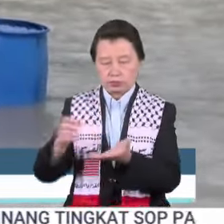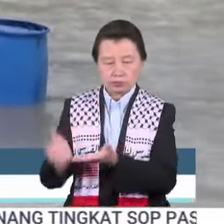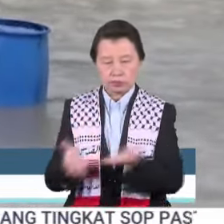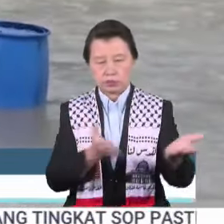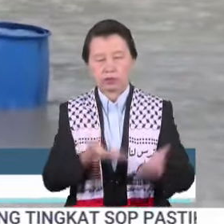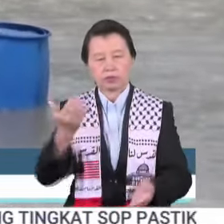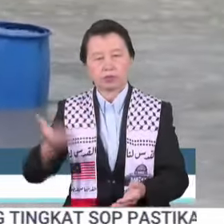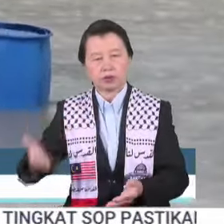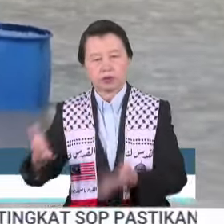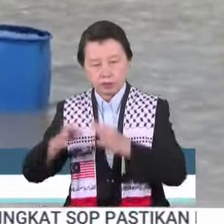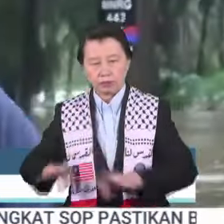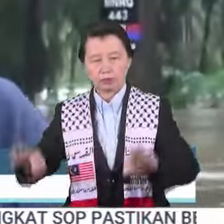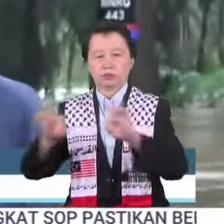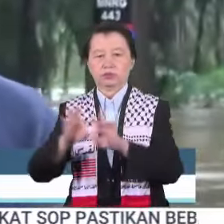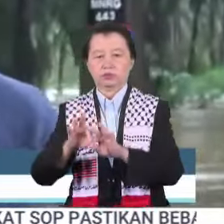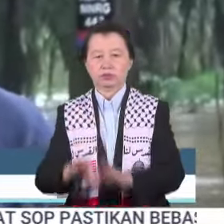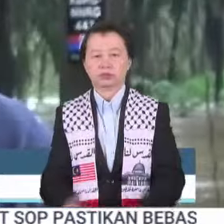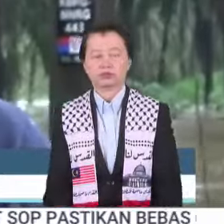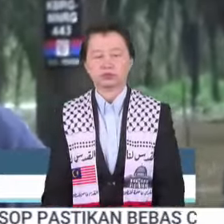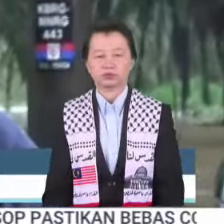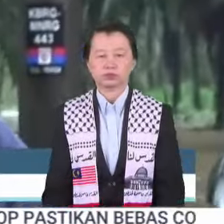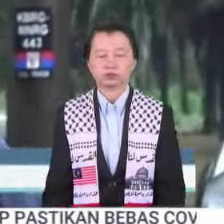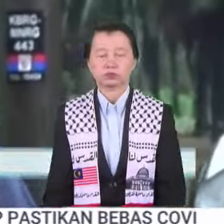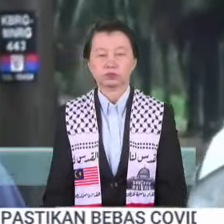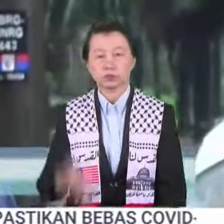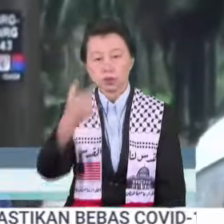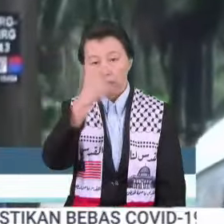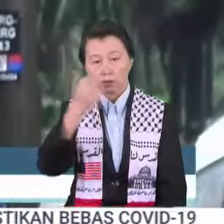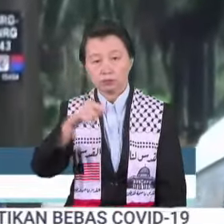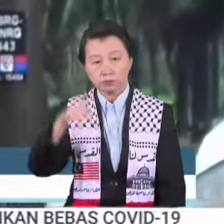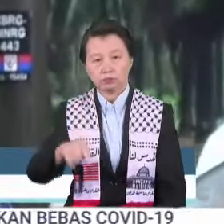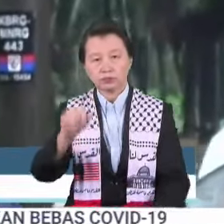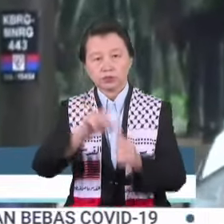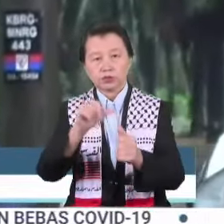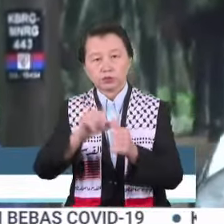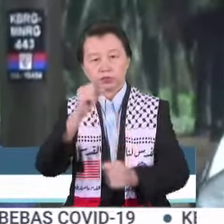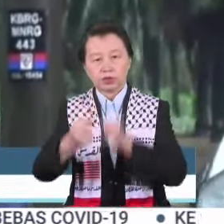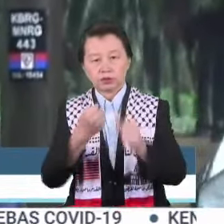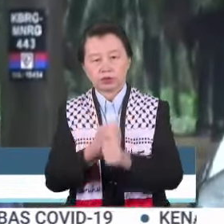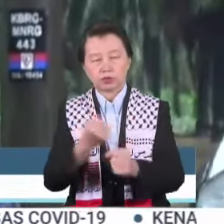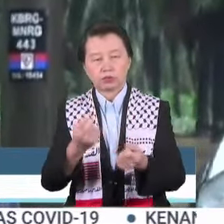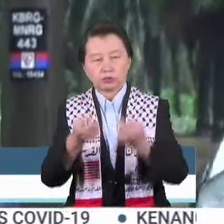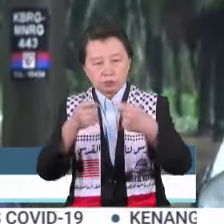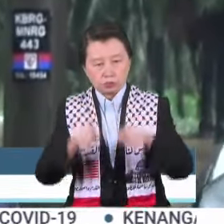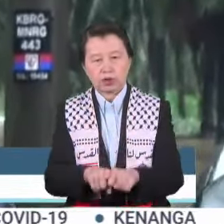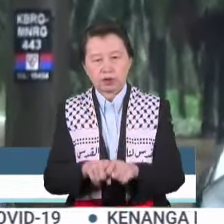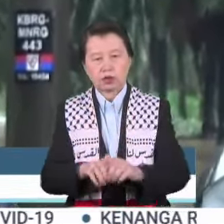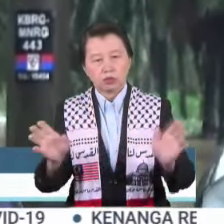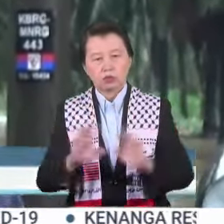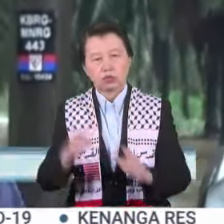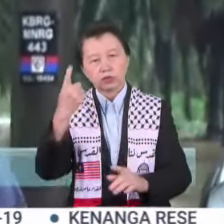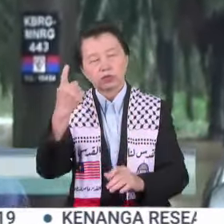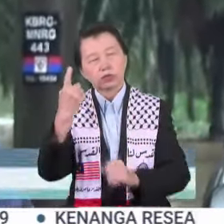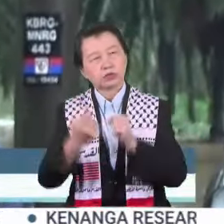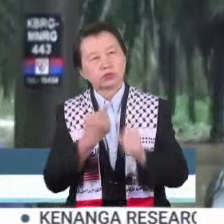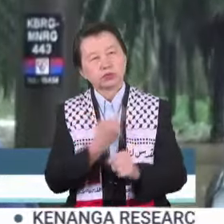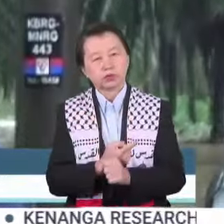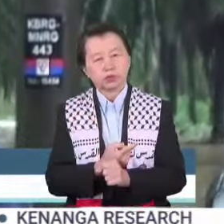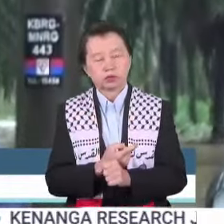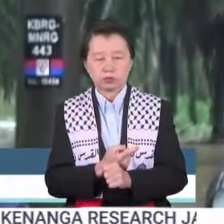dokumen penting sebab benda ni setiap tahun berlaku bukan cakap setahun sekali